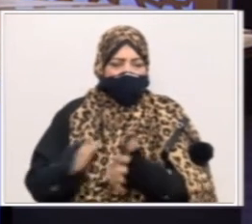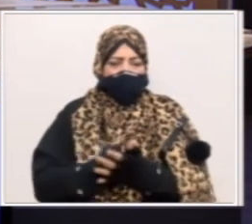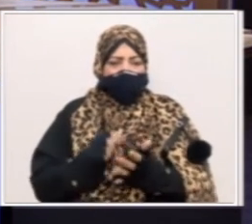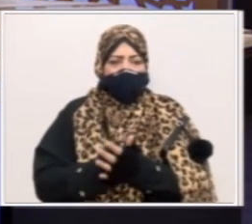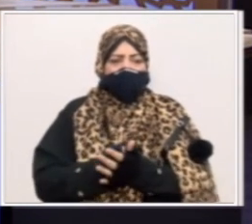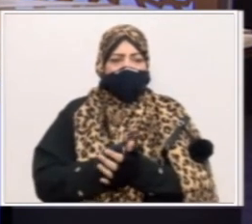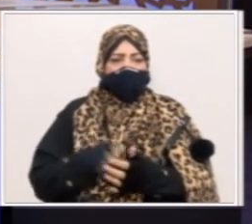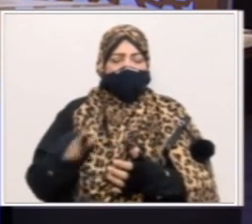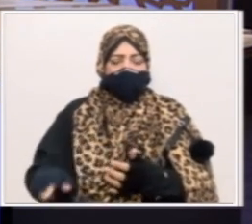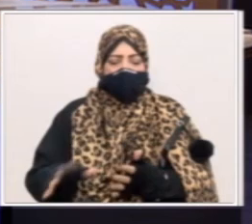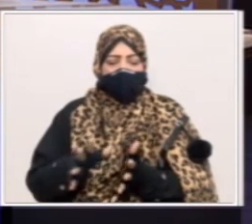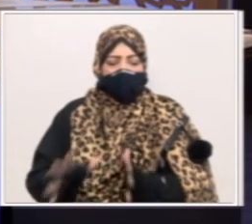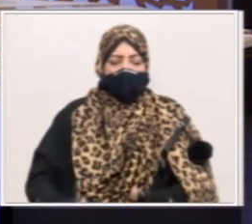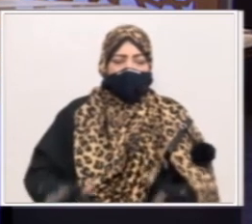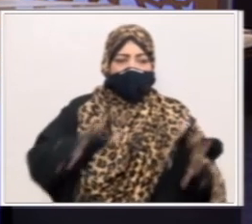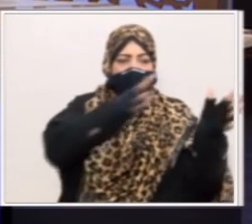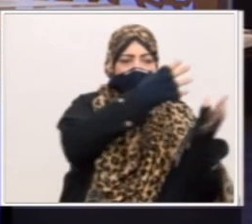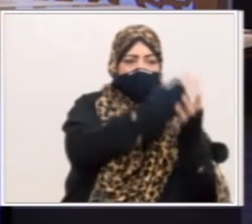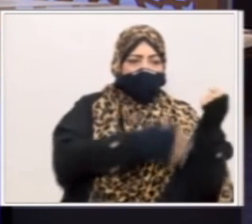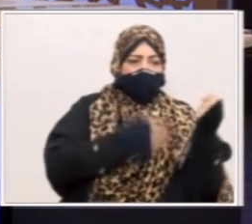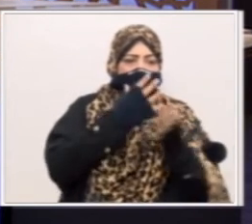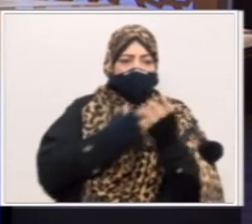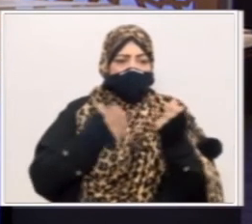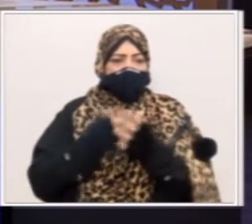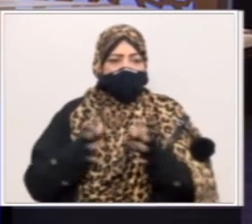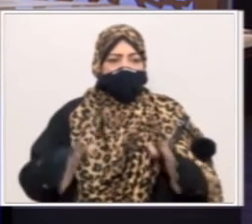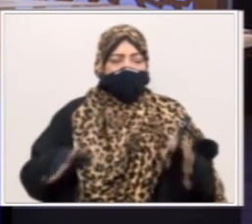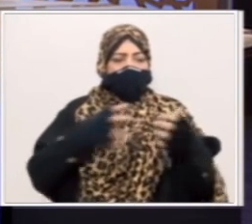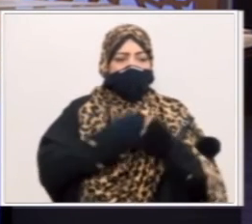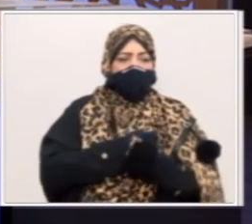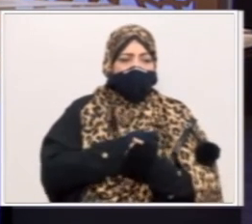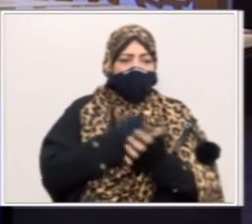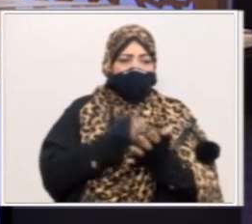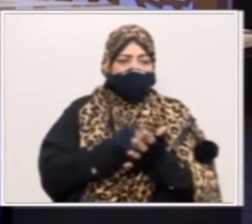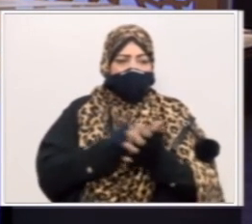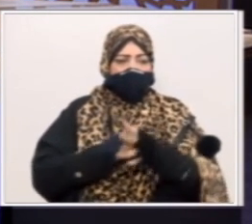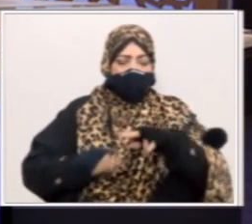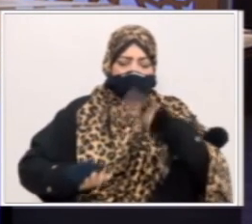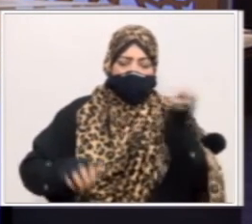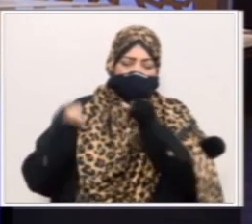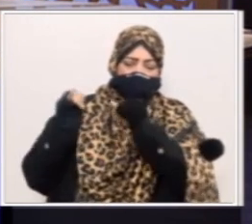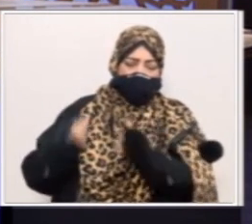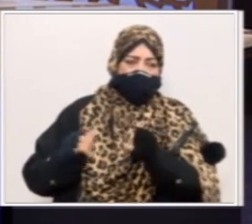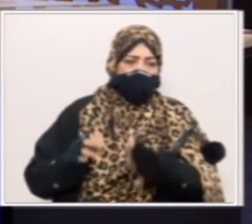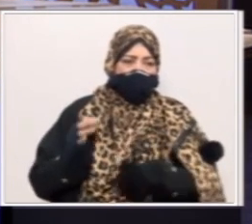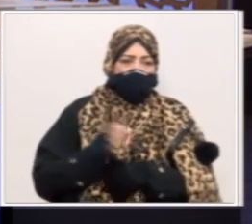يعني انتقلت وتركت المكان اللي قريب من الزوج وانتقلت إلى منطقة أخرى يعني. والزوج هذا لم يقصر في